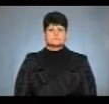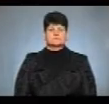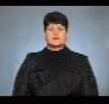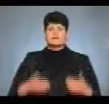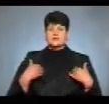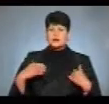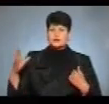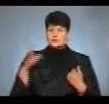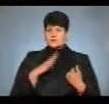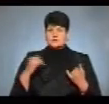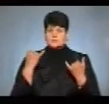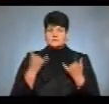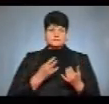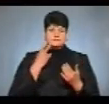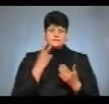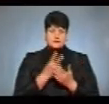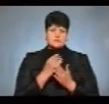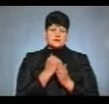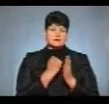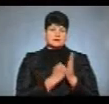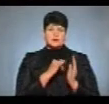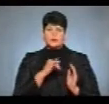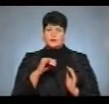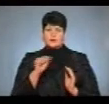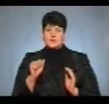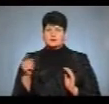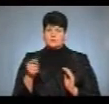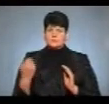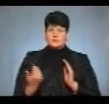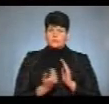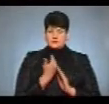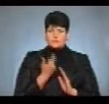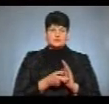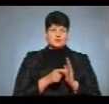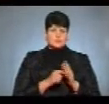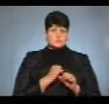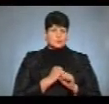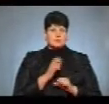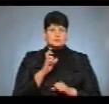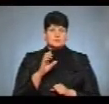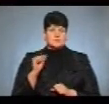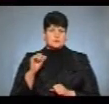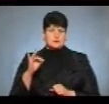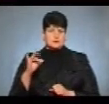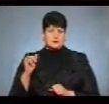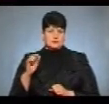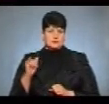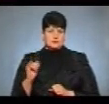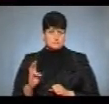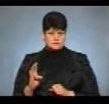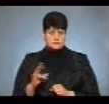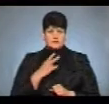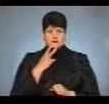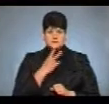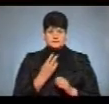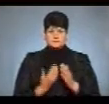Вітаю усіх, хто до нас приєднався. В ефірі телеканалу «ЮА Тернопіль новини» у студії Богдана Сарабун. Дивіться у